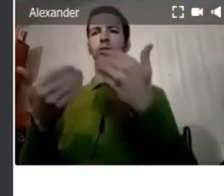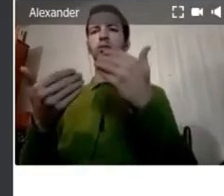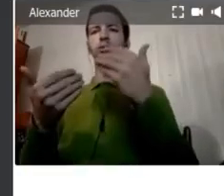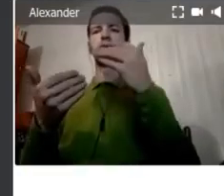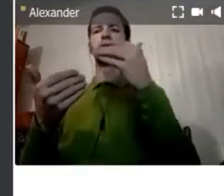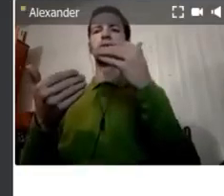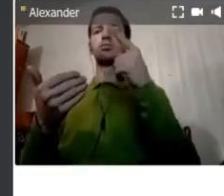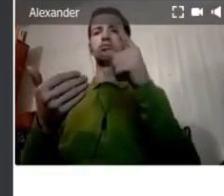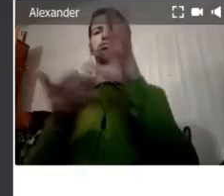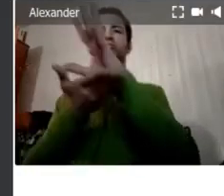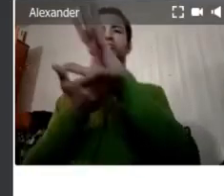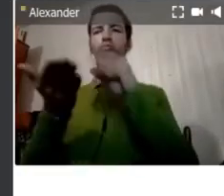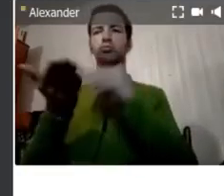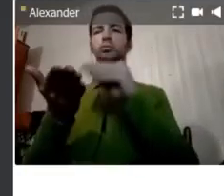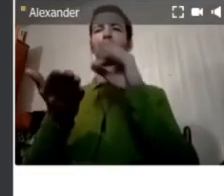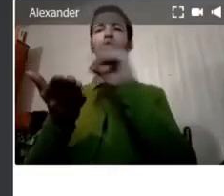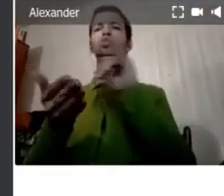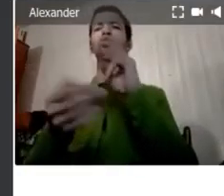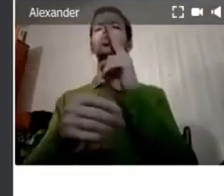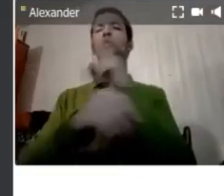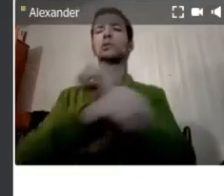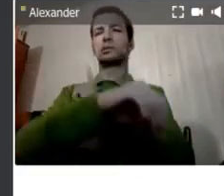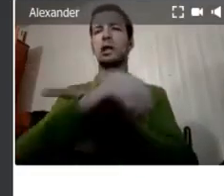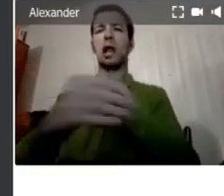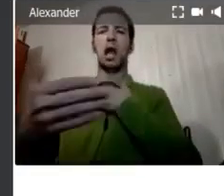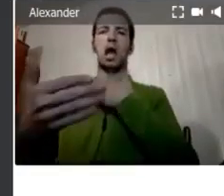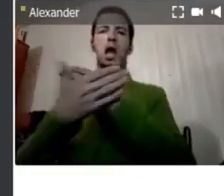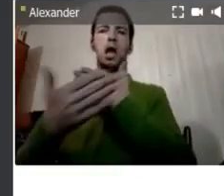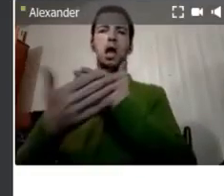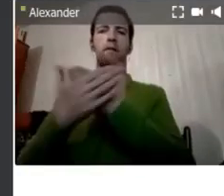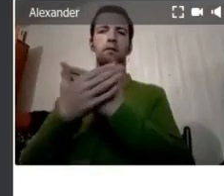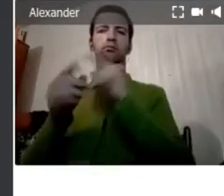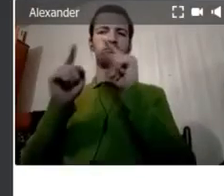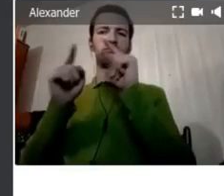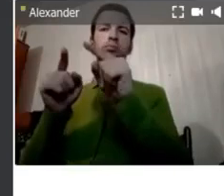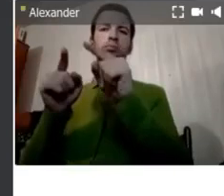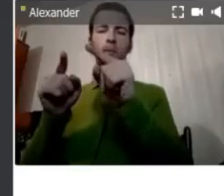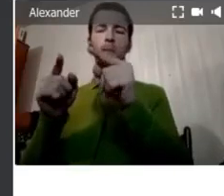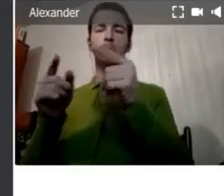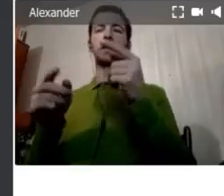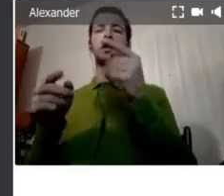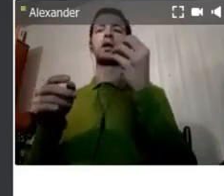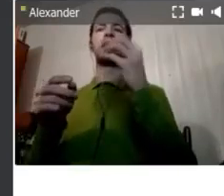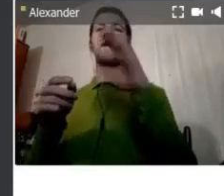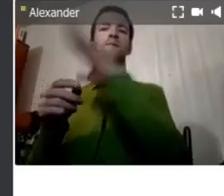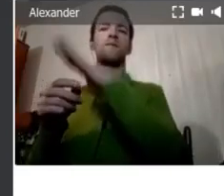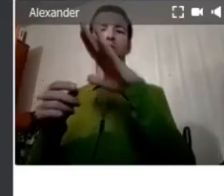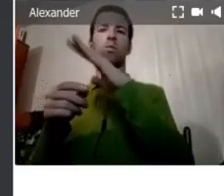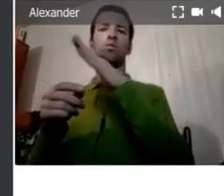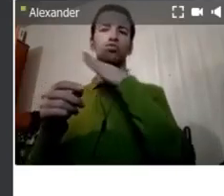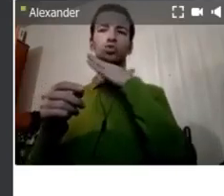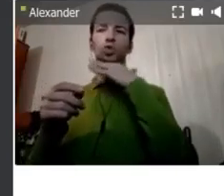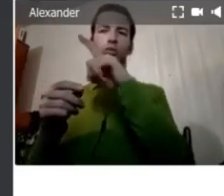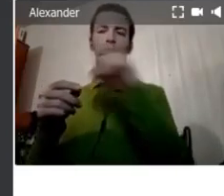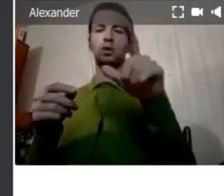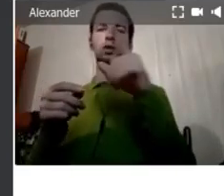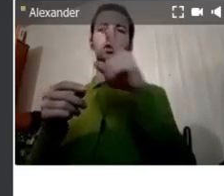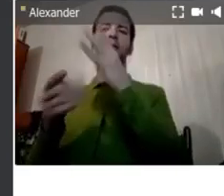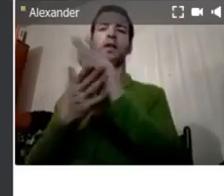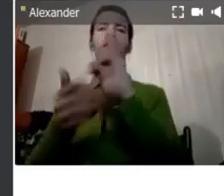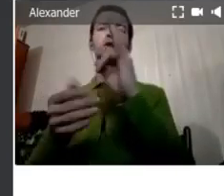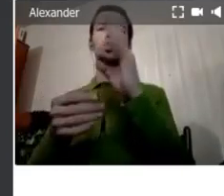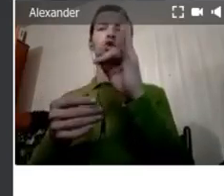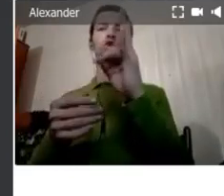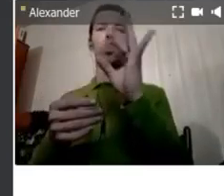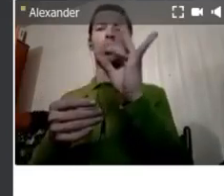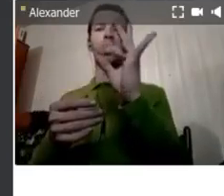Индии недавно открылся у нас офис, самый большой офис в мире как компания. Также там